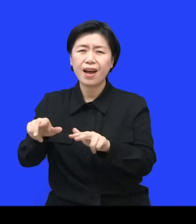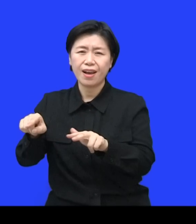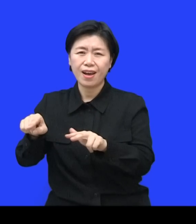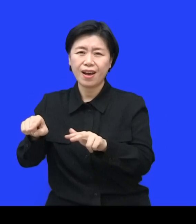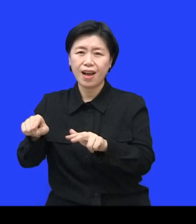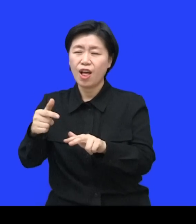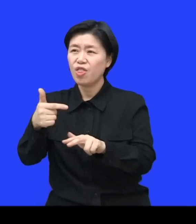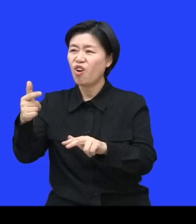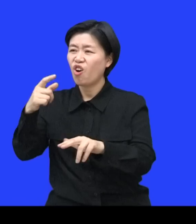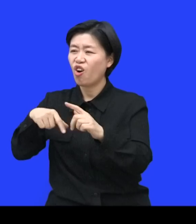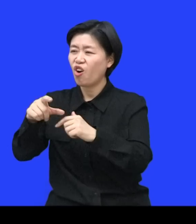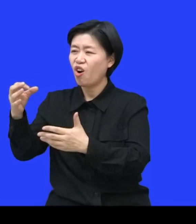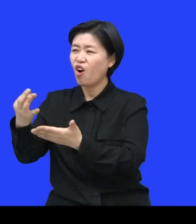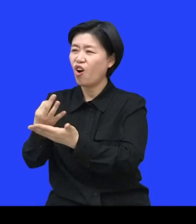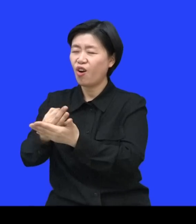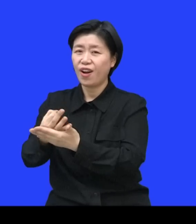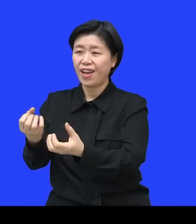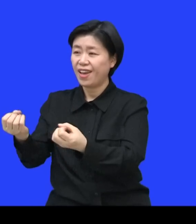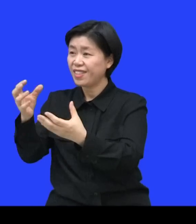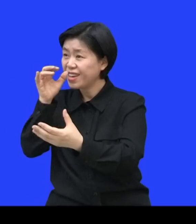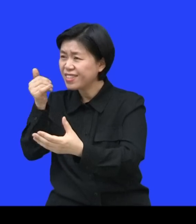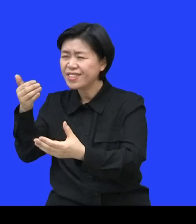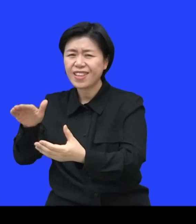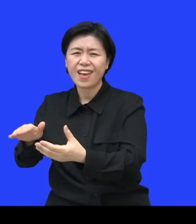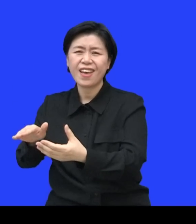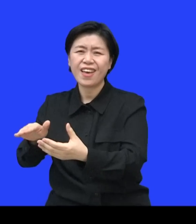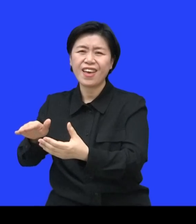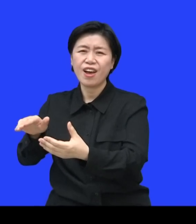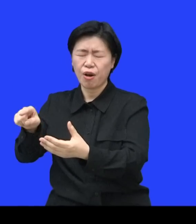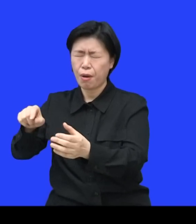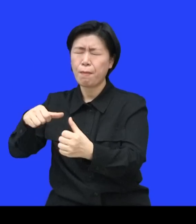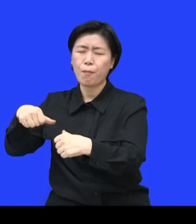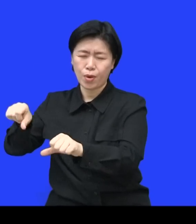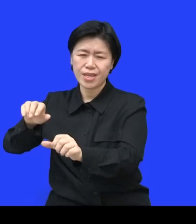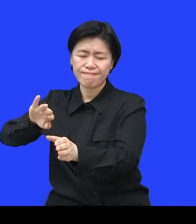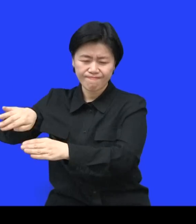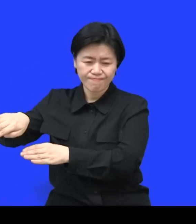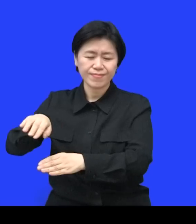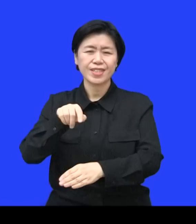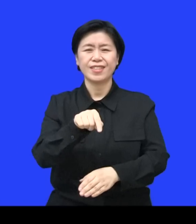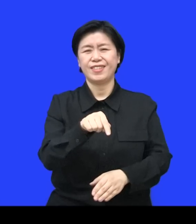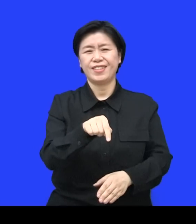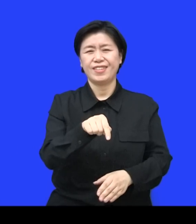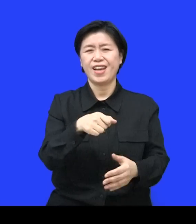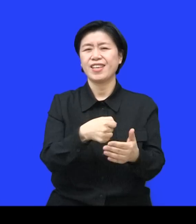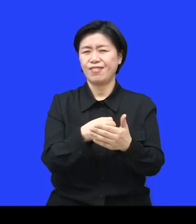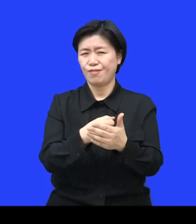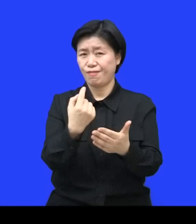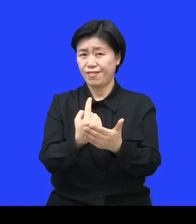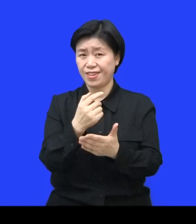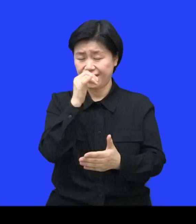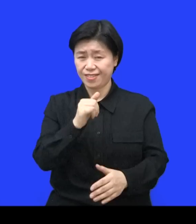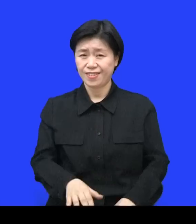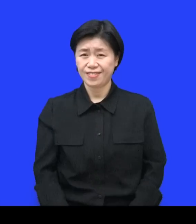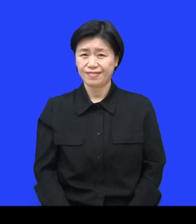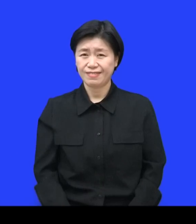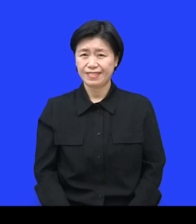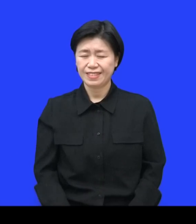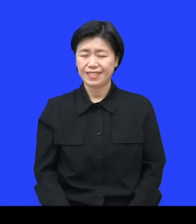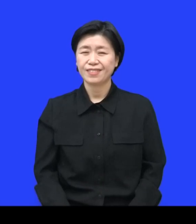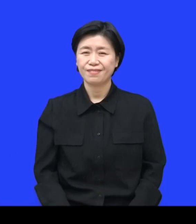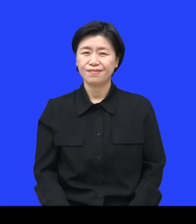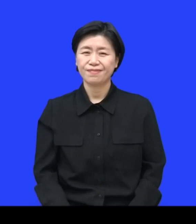때문에 여기 와서 지금 아유 오늘 이거 안 가고 딴 거 갔으면 아유 여기까지만 할게요. 여기까지만. 거기까지. 지금 여기까지만 바로